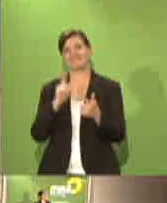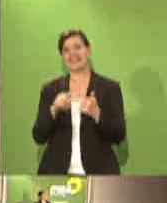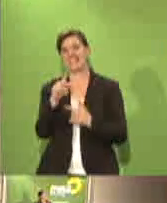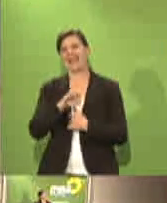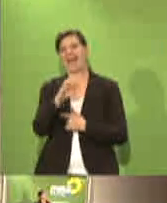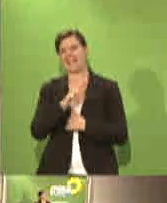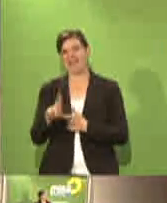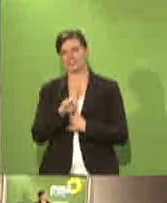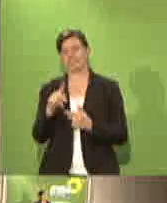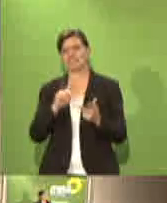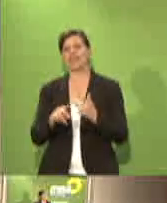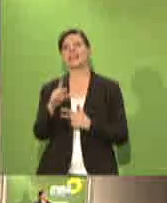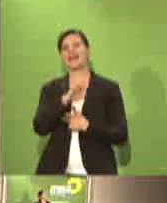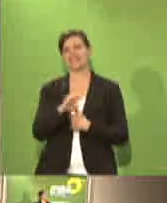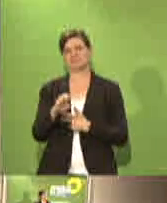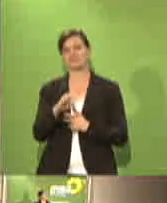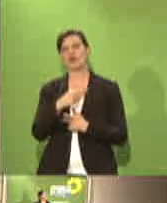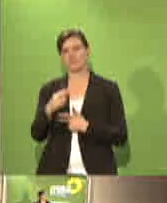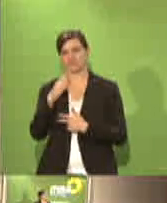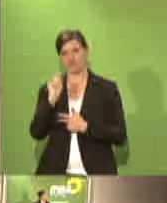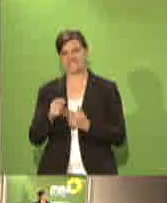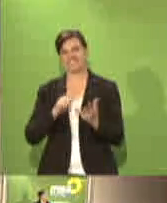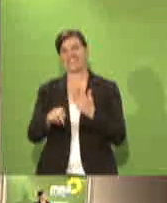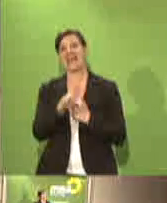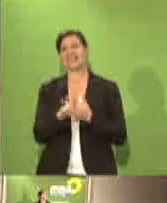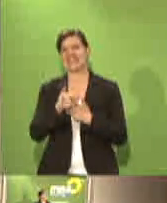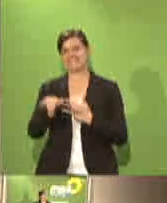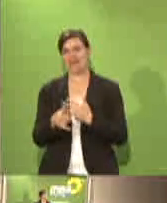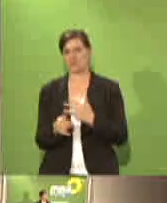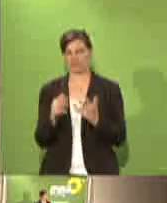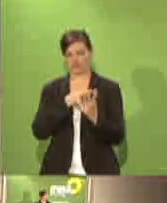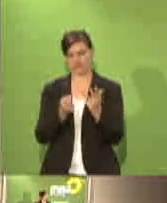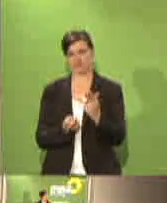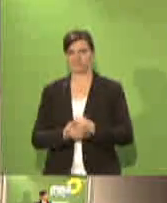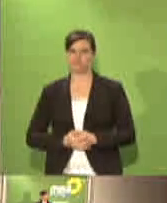Manuela Grochowiak-Schmieding und Richard Janus.